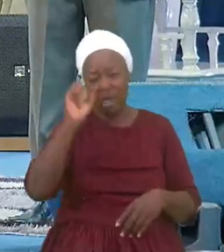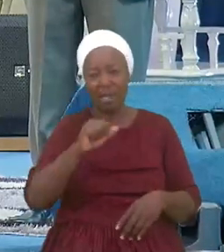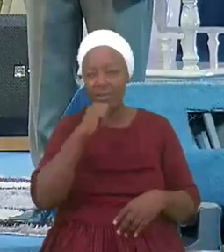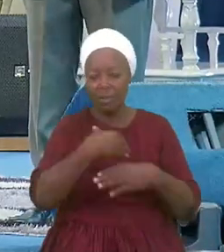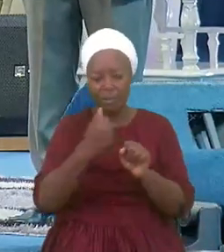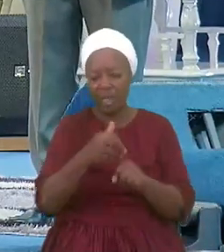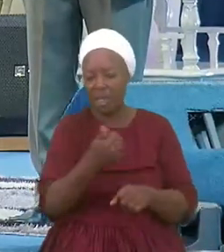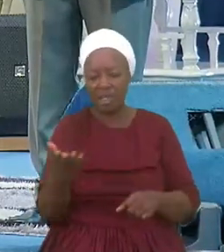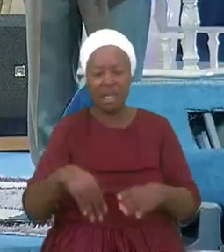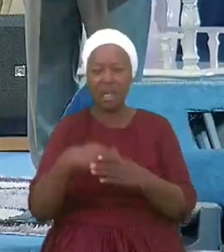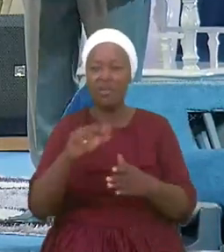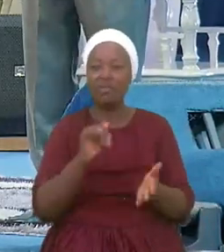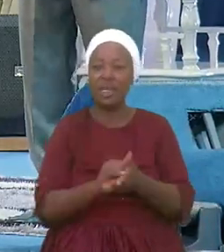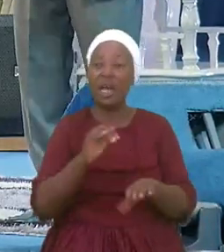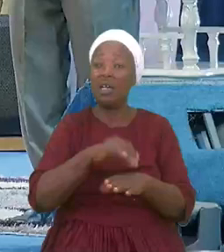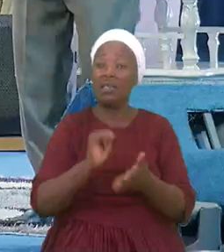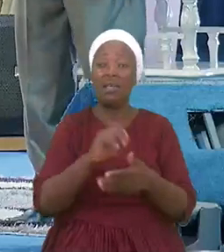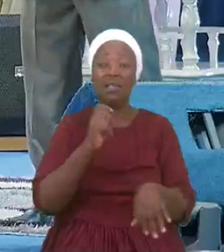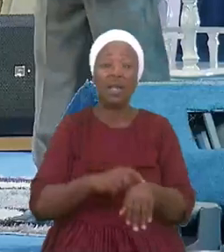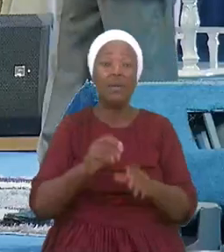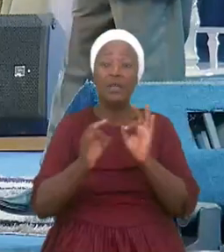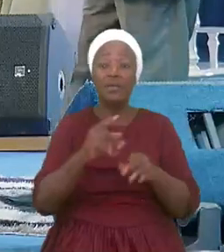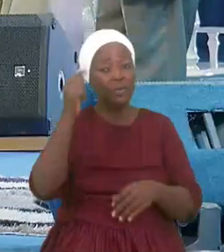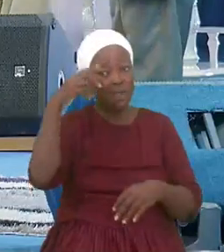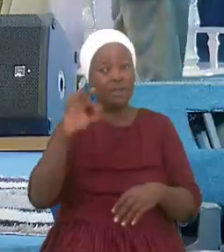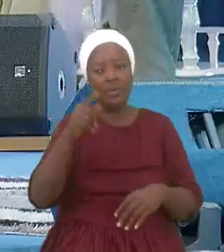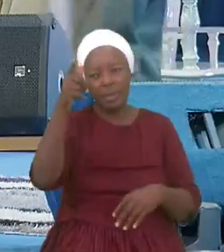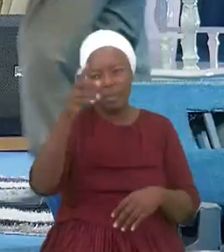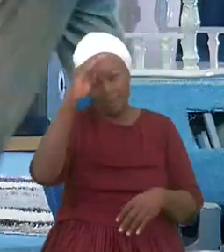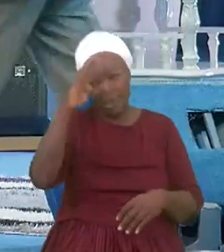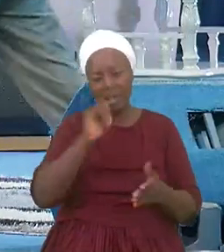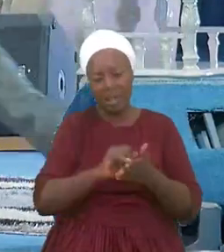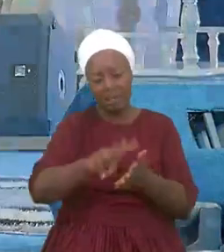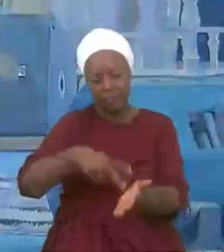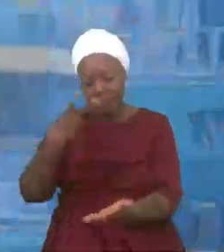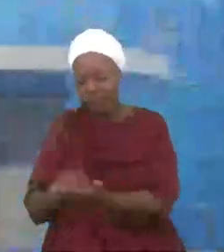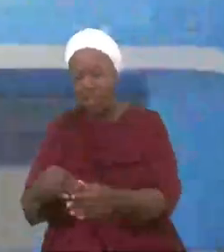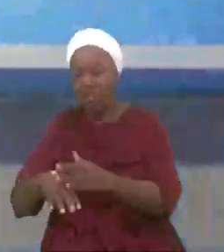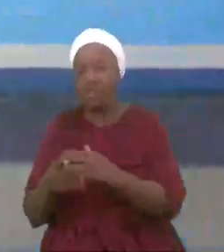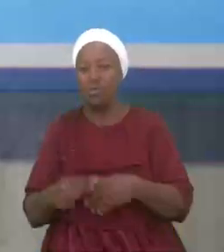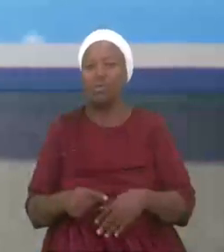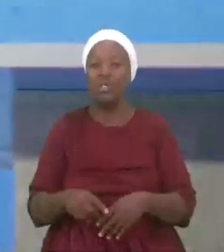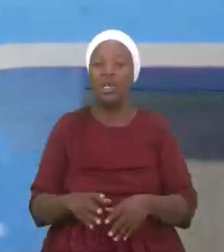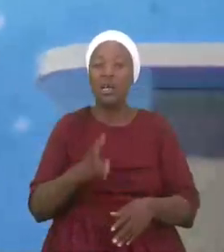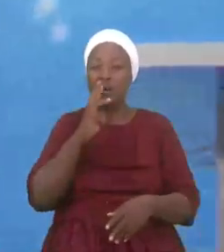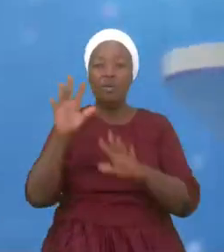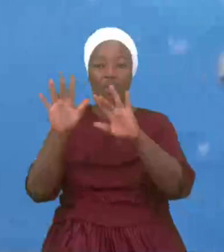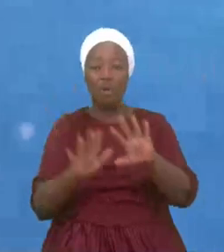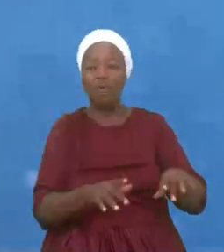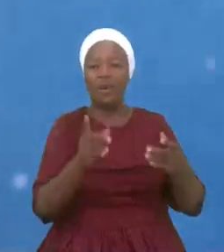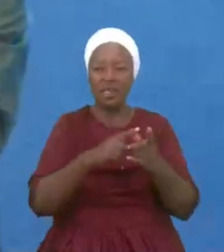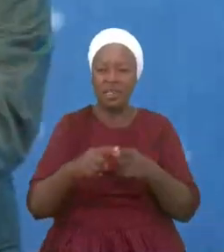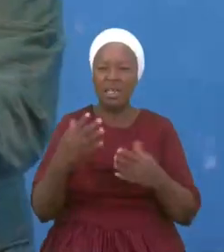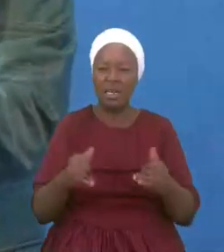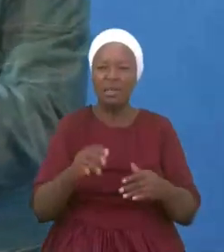est là Dieu est là mais l'homme ne peut pas faire usage de cela en ce temps-là si tu prends un